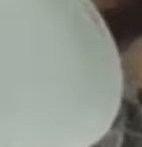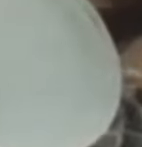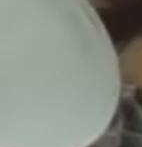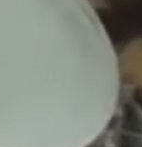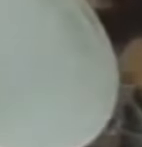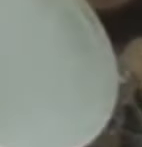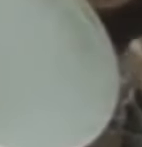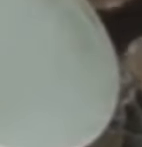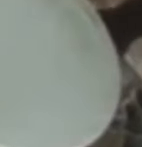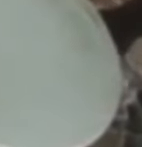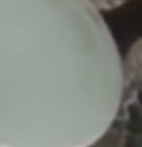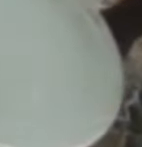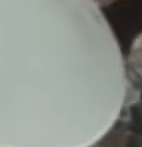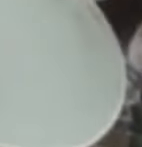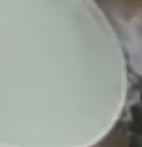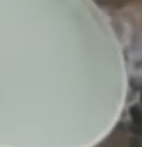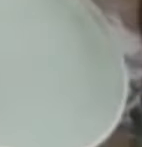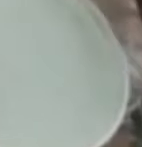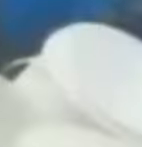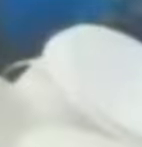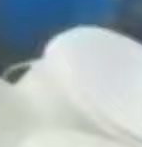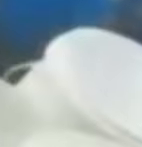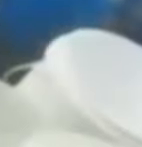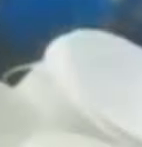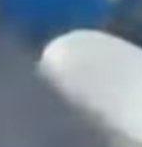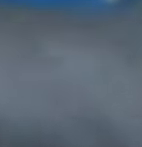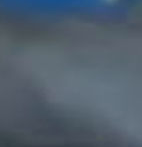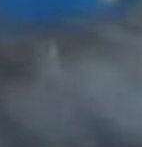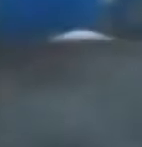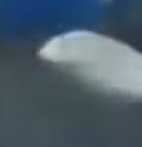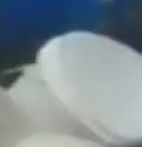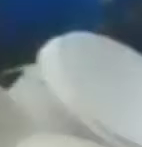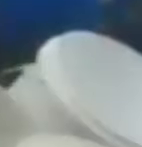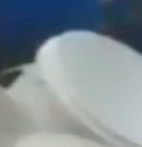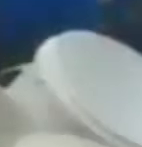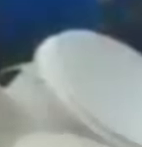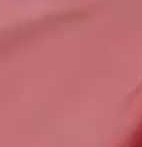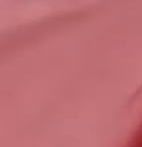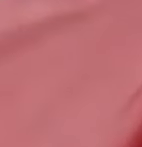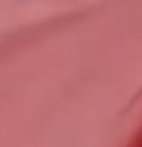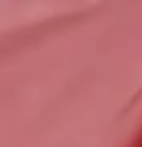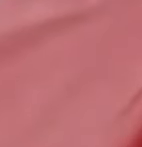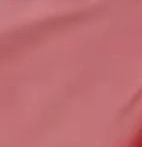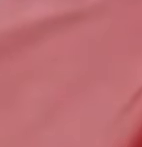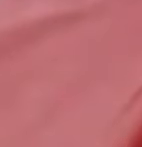Tengah. Sumur warga di dusun terpencil yang berada di atas bukit ini telah mengering sejak 5 bulan